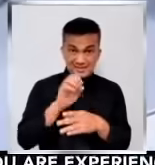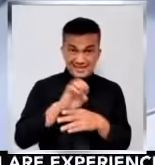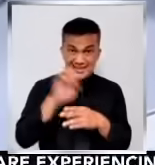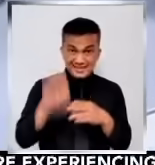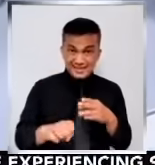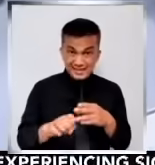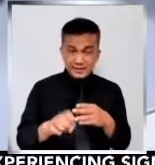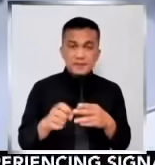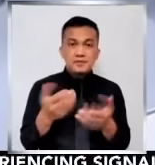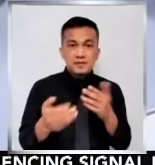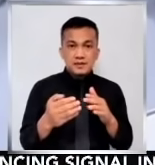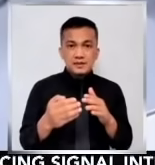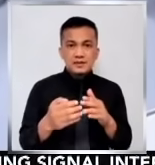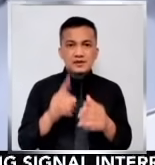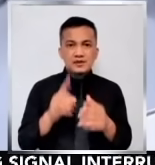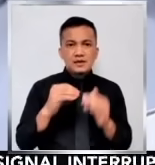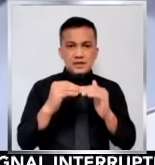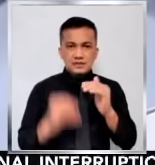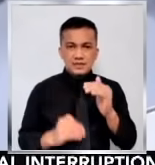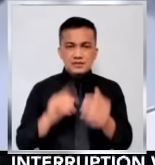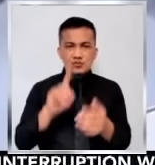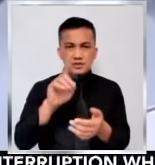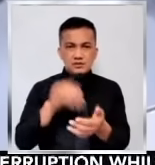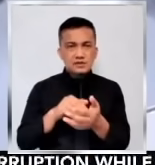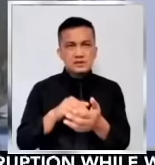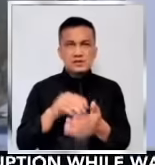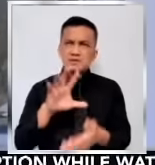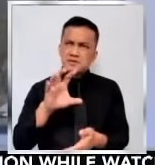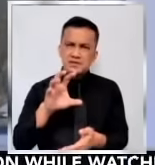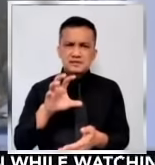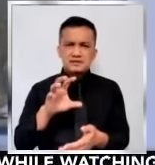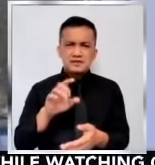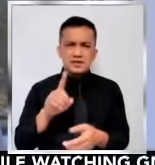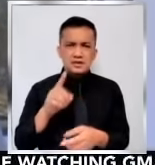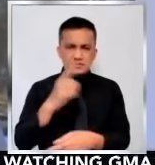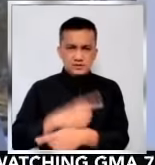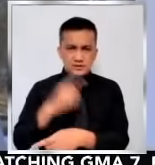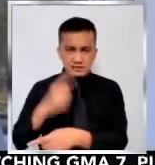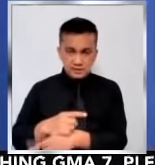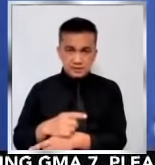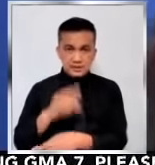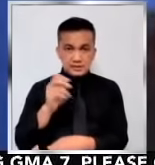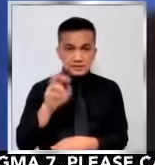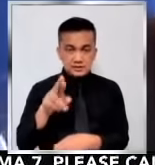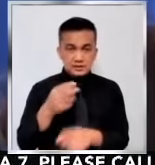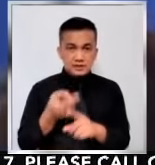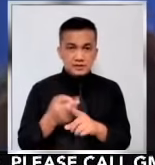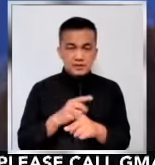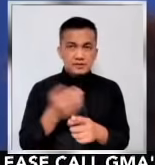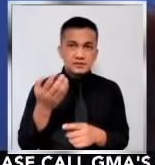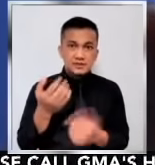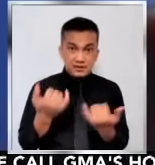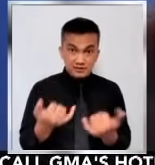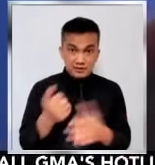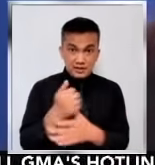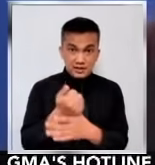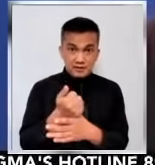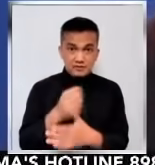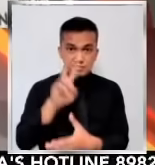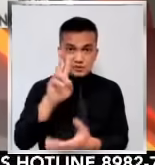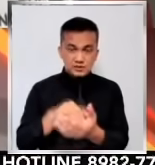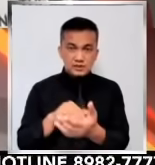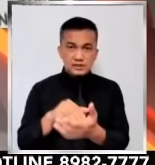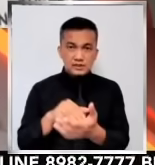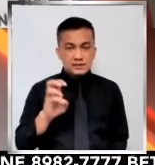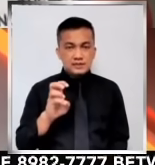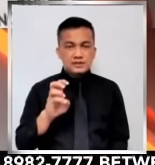1,000 to less than 1,500 ang daily cases sa NCR mula sa kasalukuyang average na 2,642 per day.